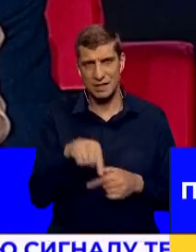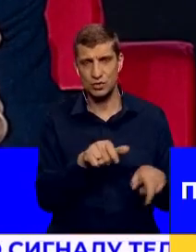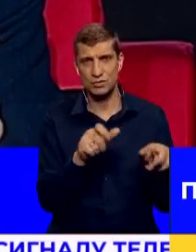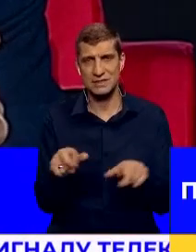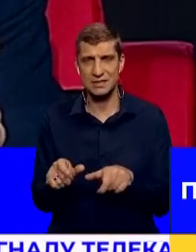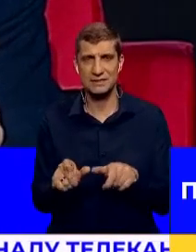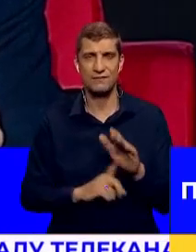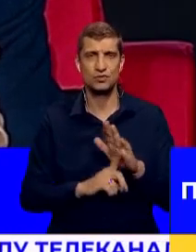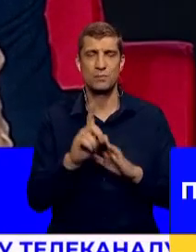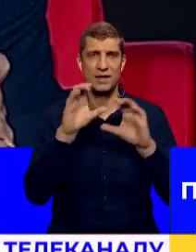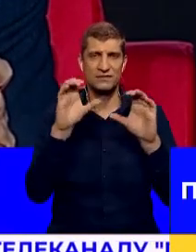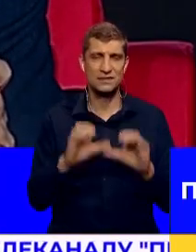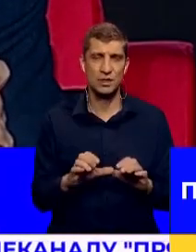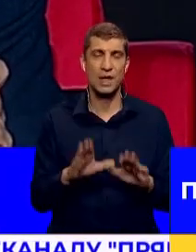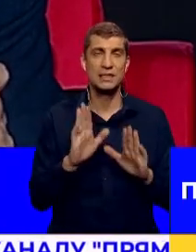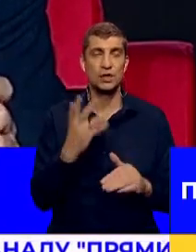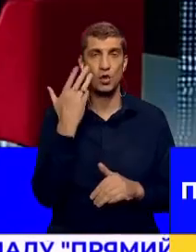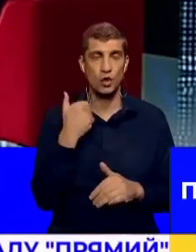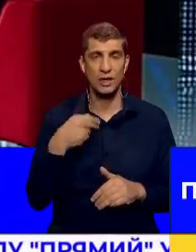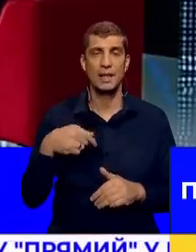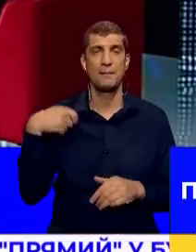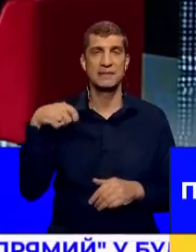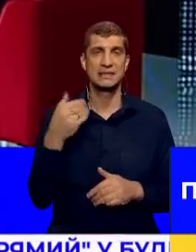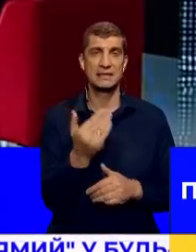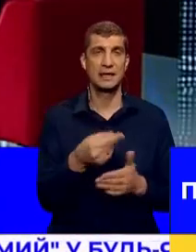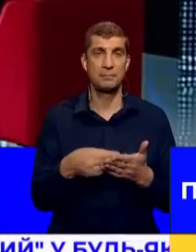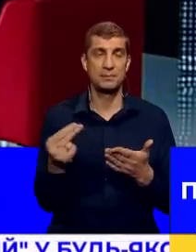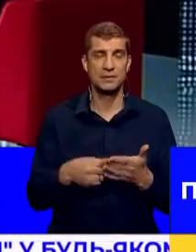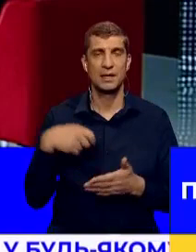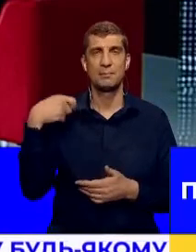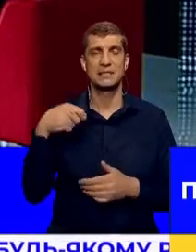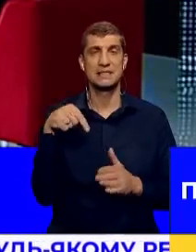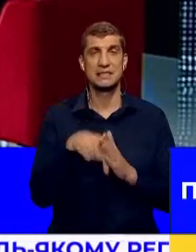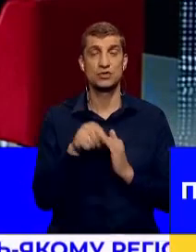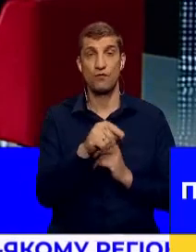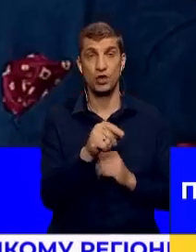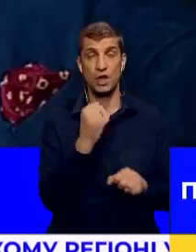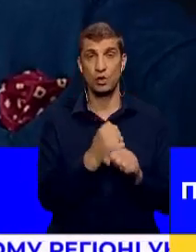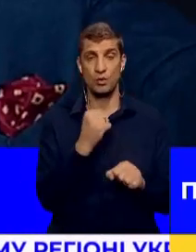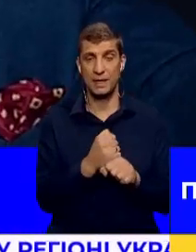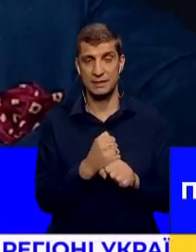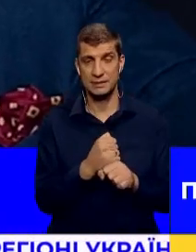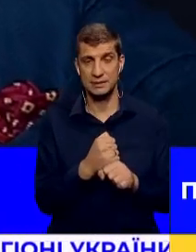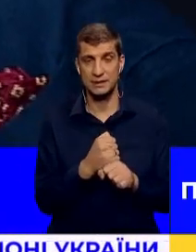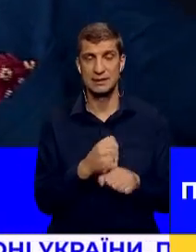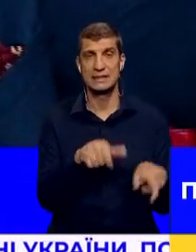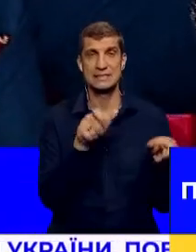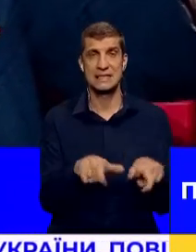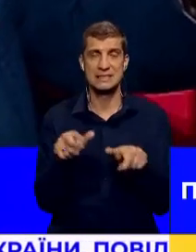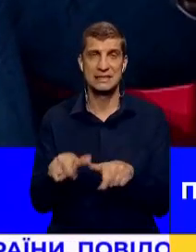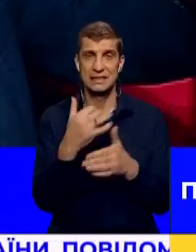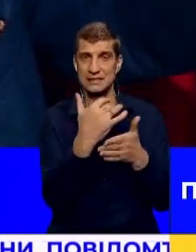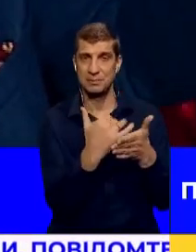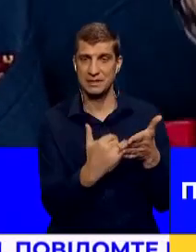вступають в силу тільки, коли президент їх підпише. Президент, значить, вони роблять санкційний